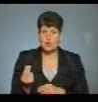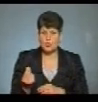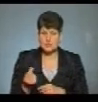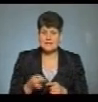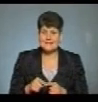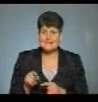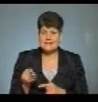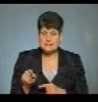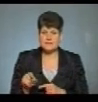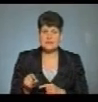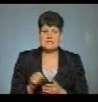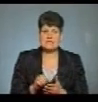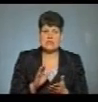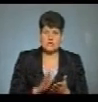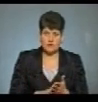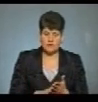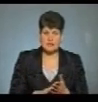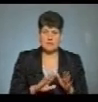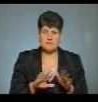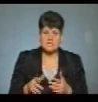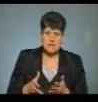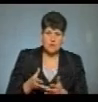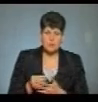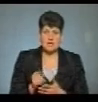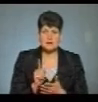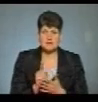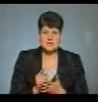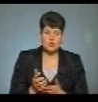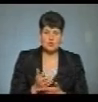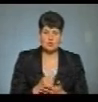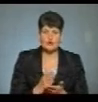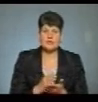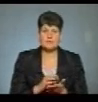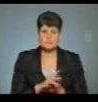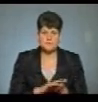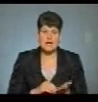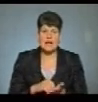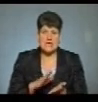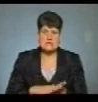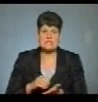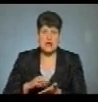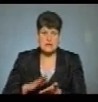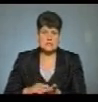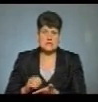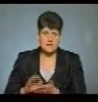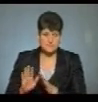і зареєструвати. Після проплати пенсійного збору йде реєстрація автомобілів. От,